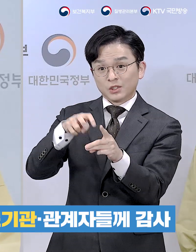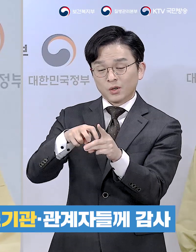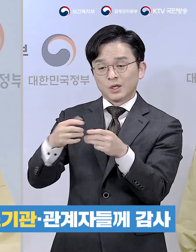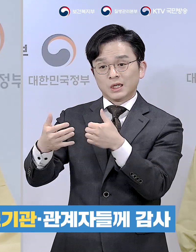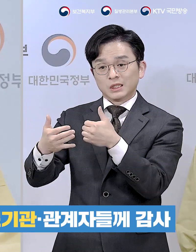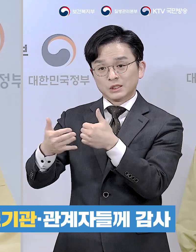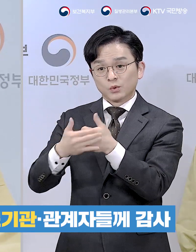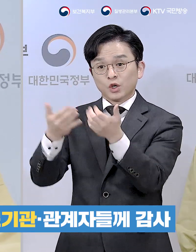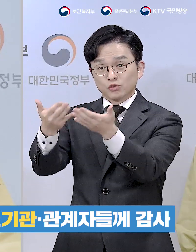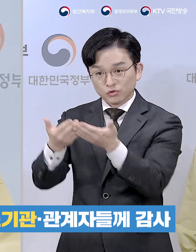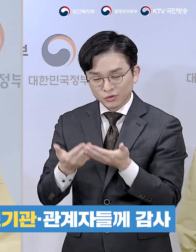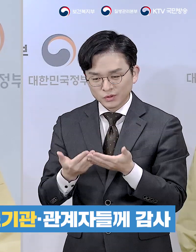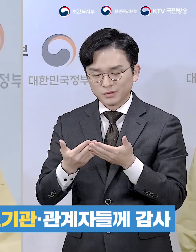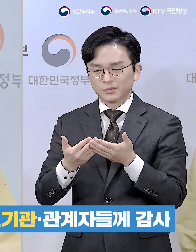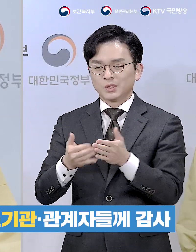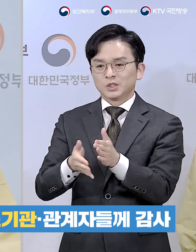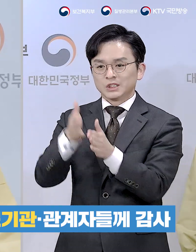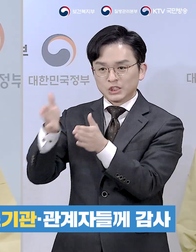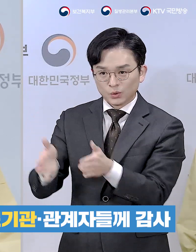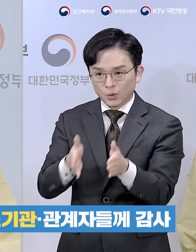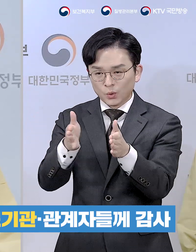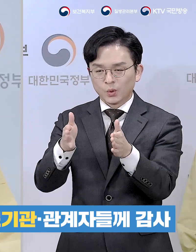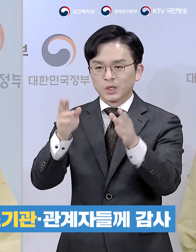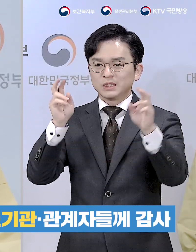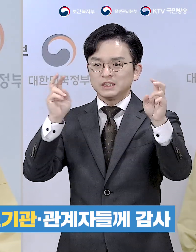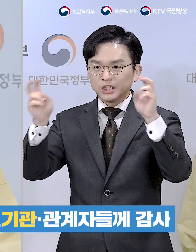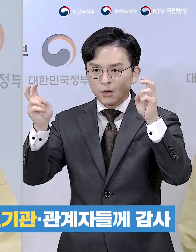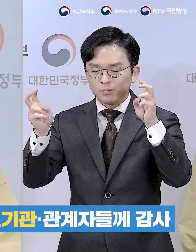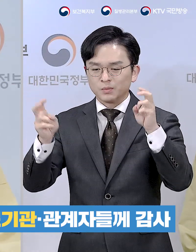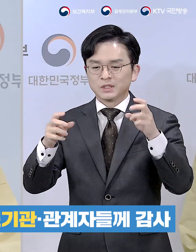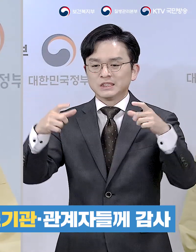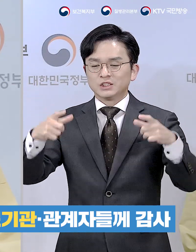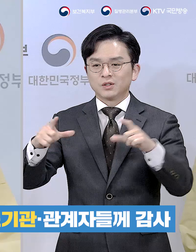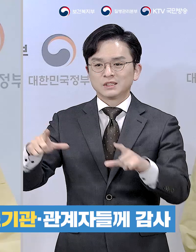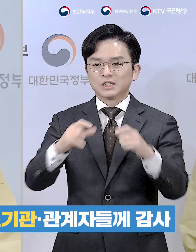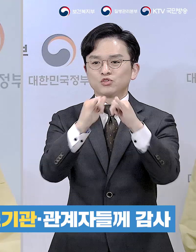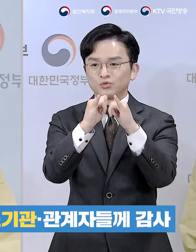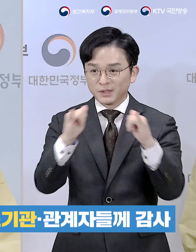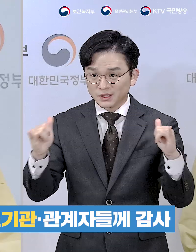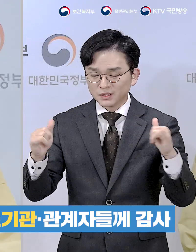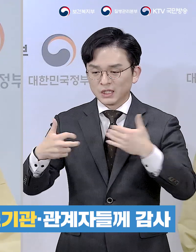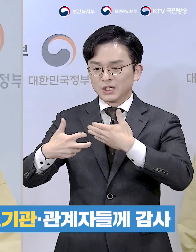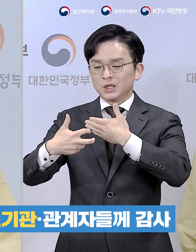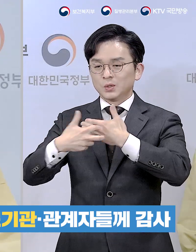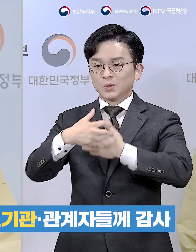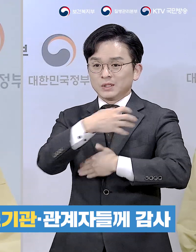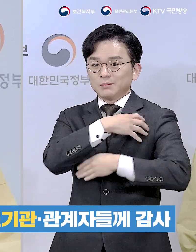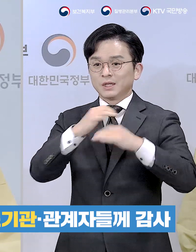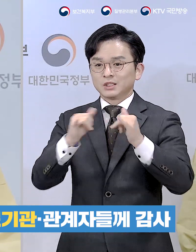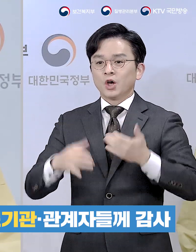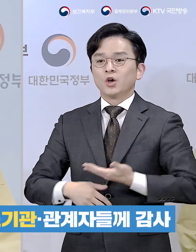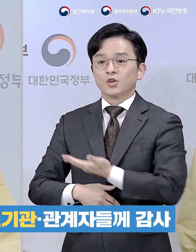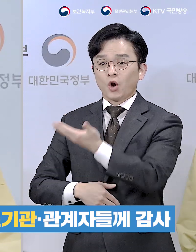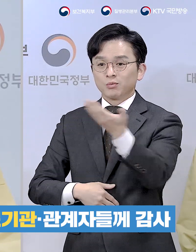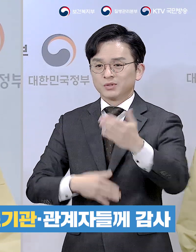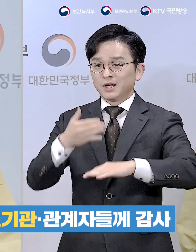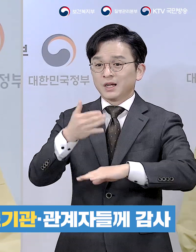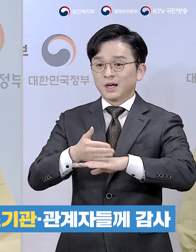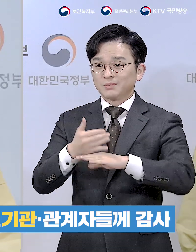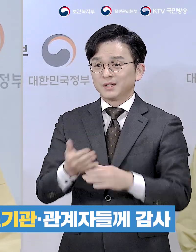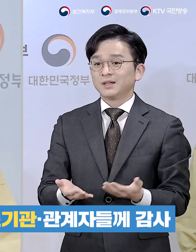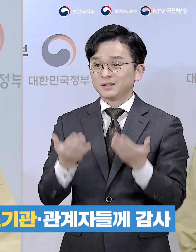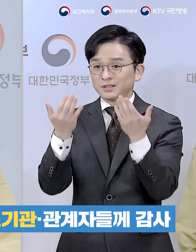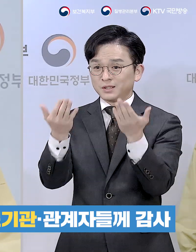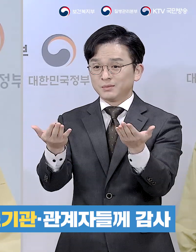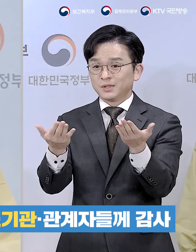생활치료센터 시설을 선뜻 제공해 주신 모든 지자체와 지역 주민들, 기관과 기업들, 그리고 의료관리를